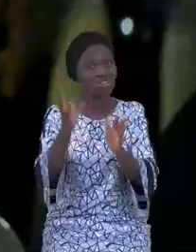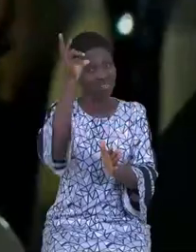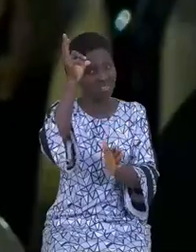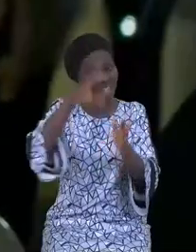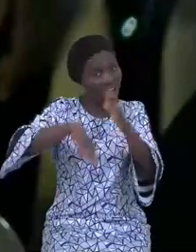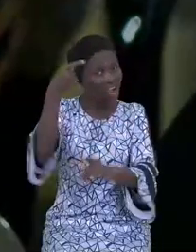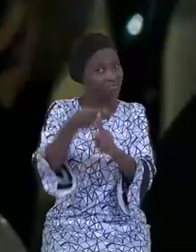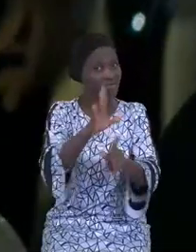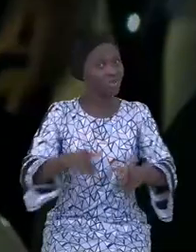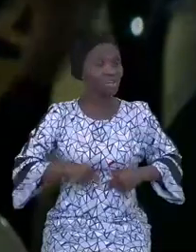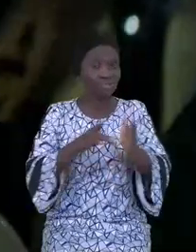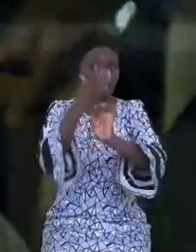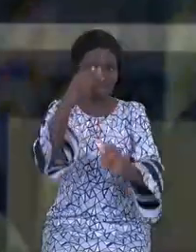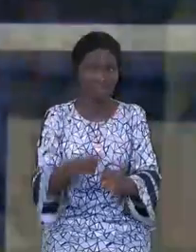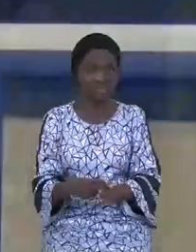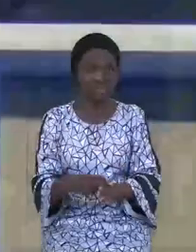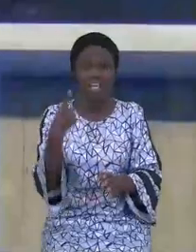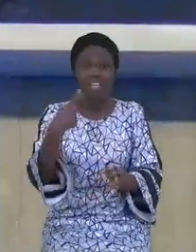annuler la volonté de Satan dans ta vie.